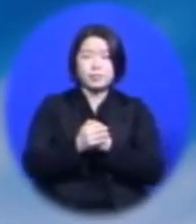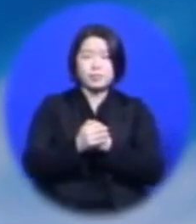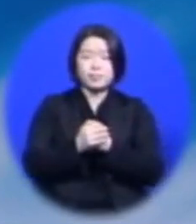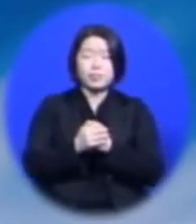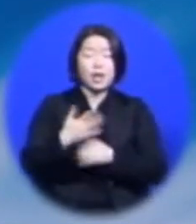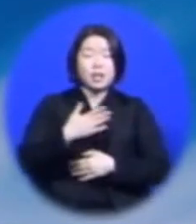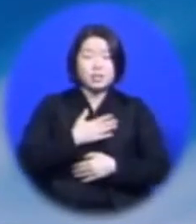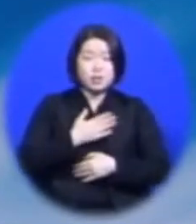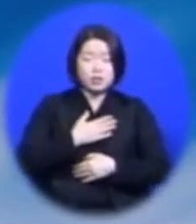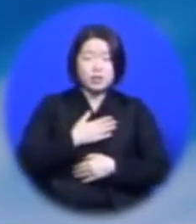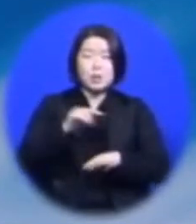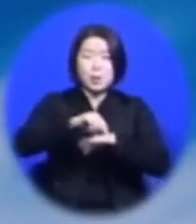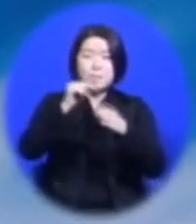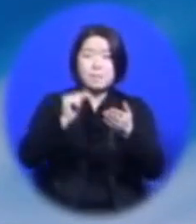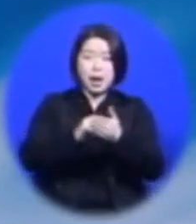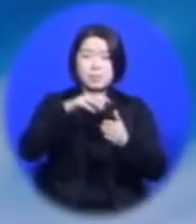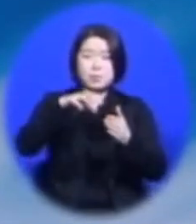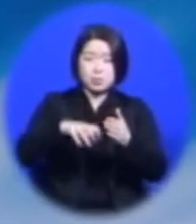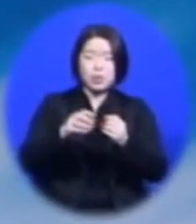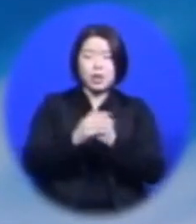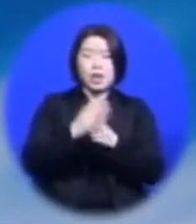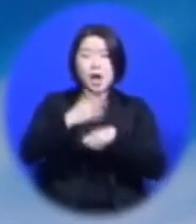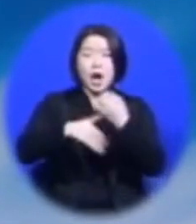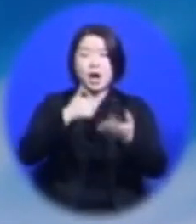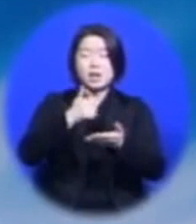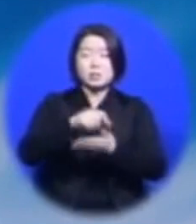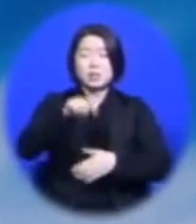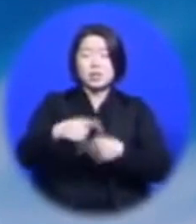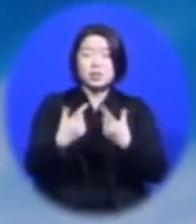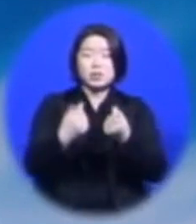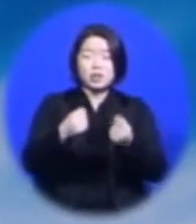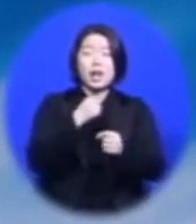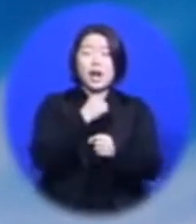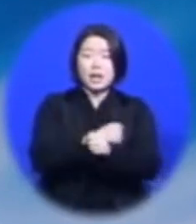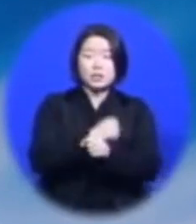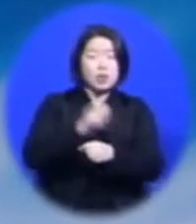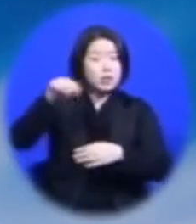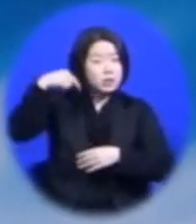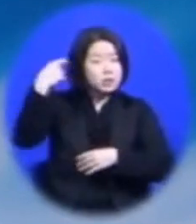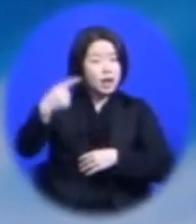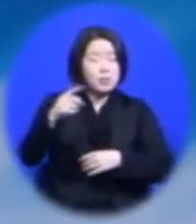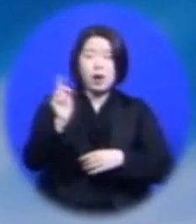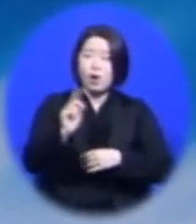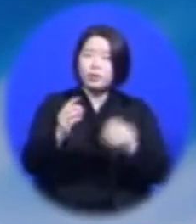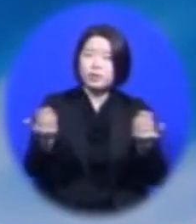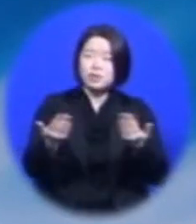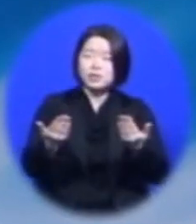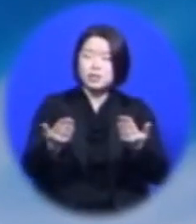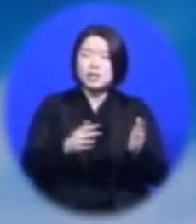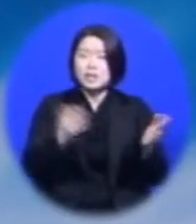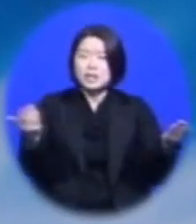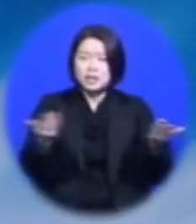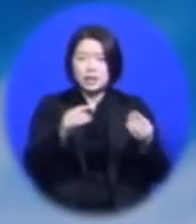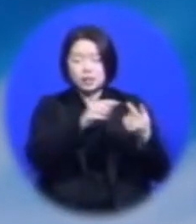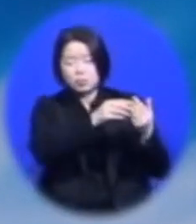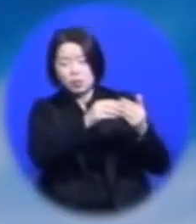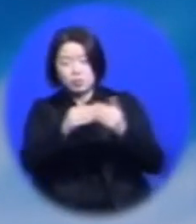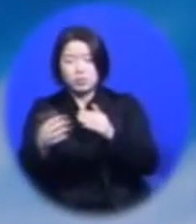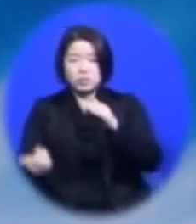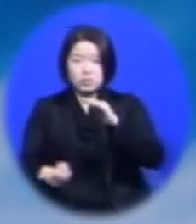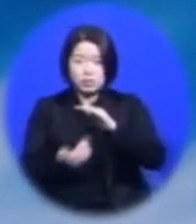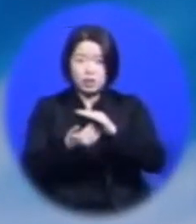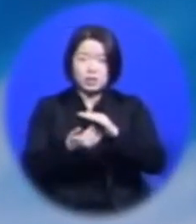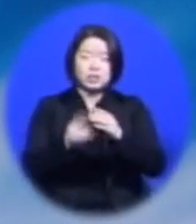거예요. 저는 제 마음속에 하나님이 이렇게 하시고 그 다음에는 어떤 일을 이루어 가실까에 대한